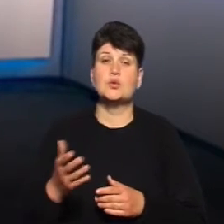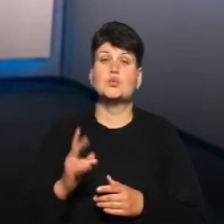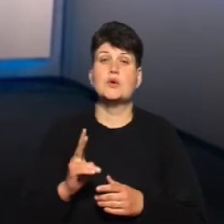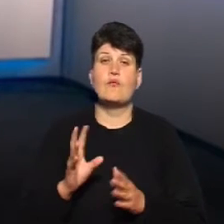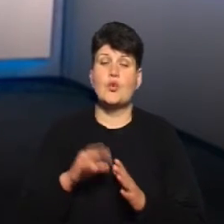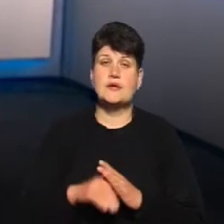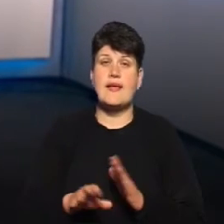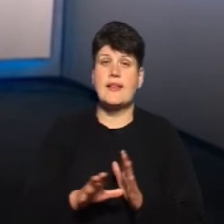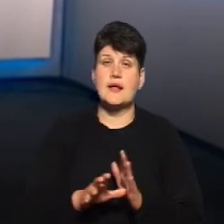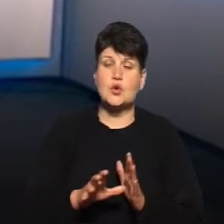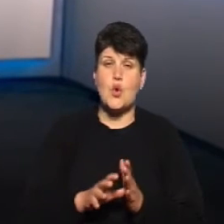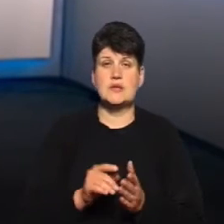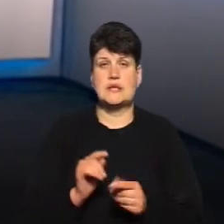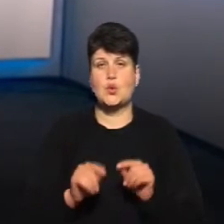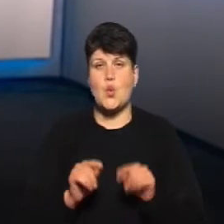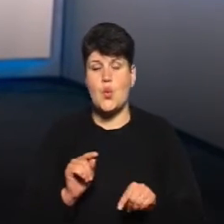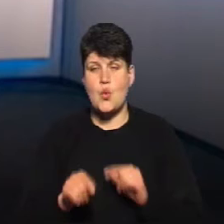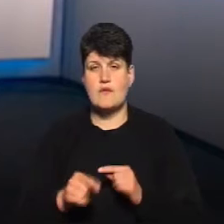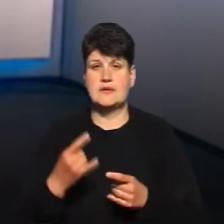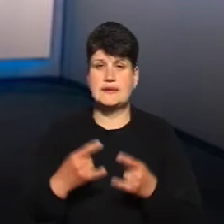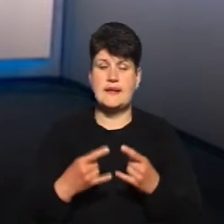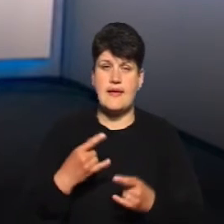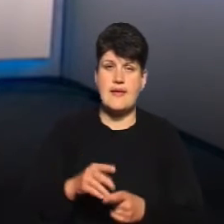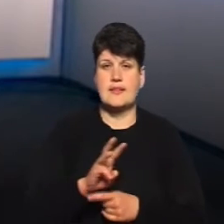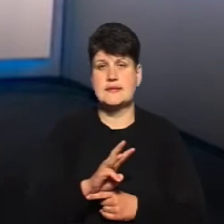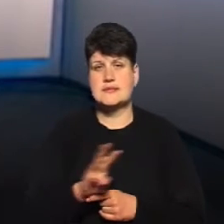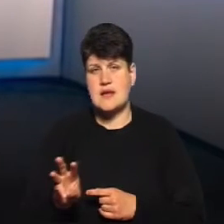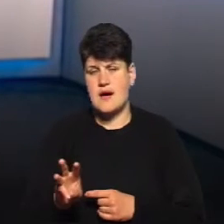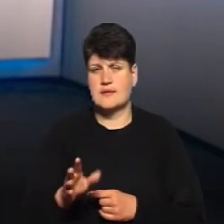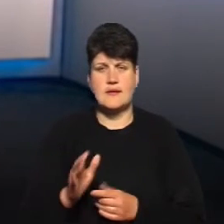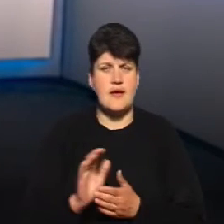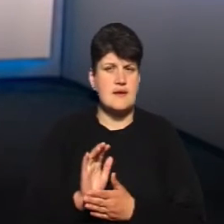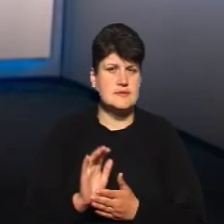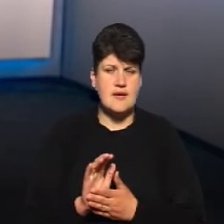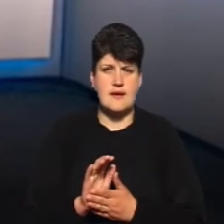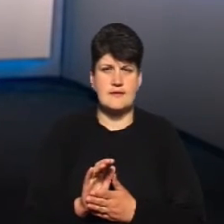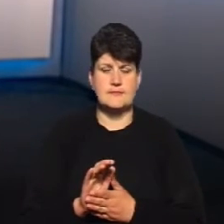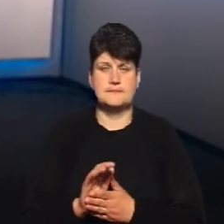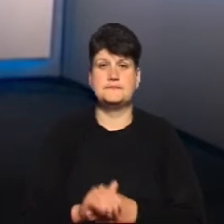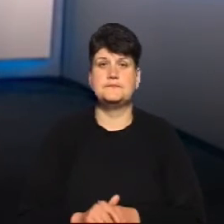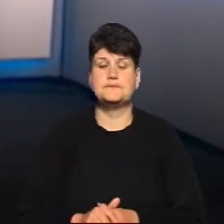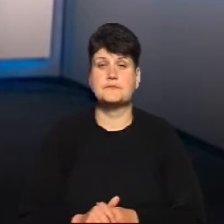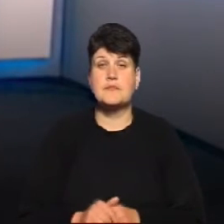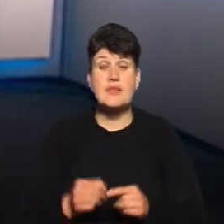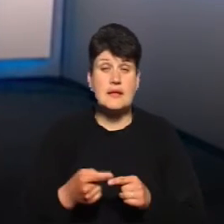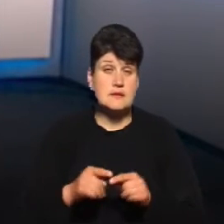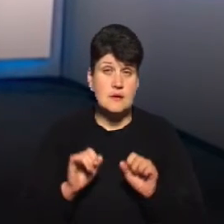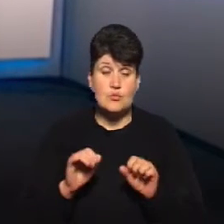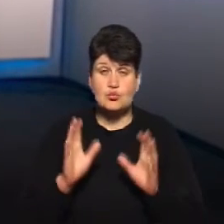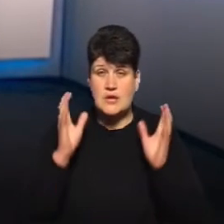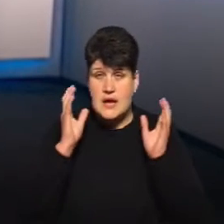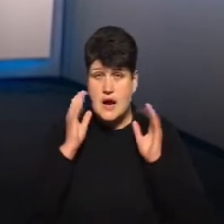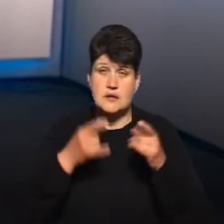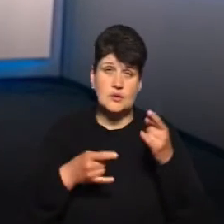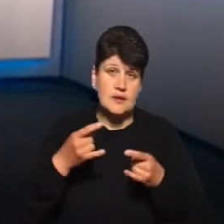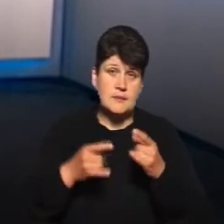і друкований, і це телеканали. Може бути сайти якісь, абсолютно, газети, не обов'язково телеканали. Так, так. Тобто це може бути і радіо, і телебачення,